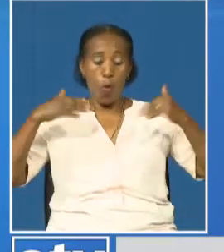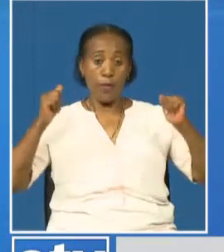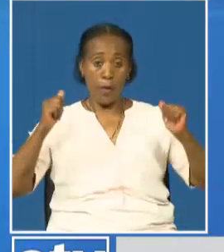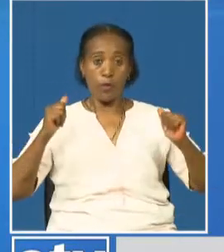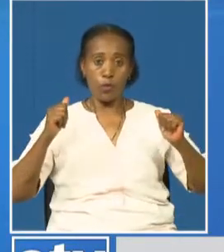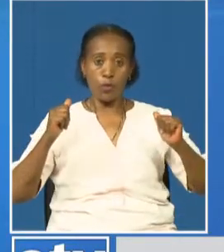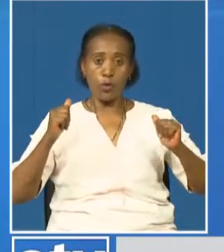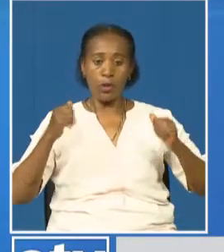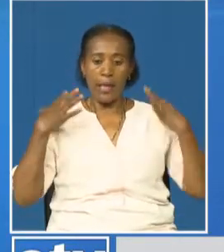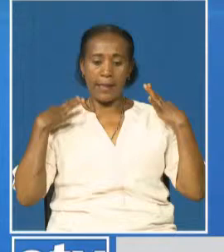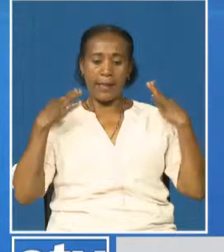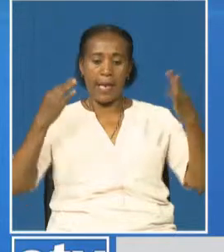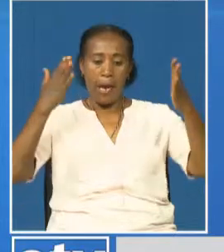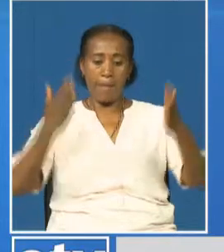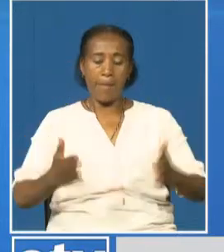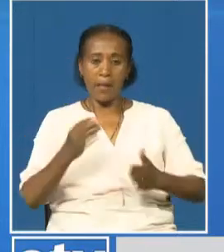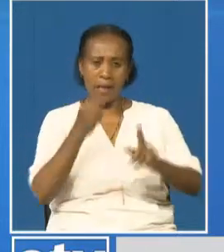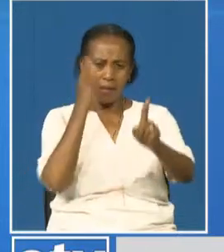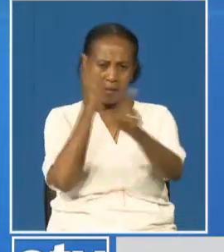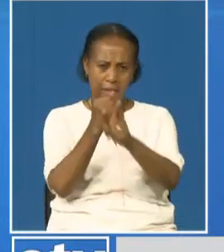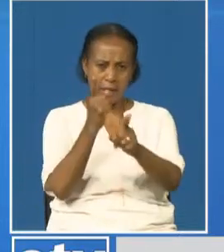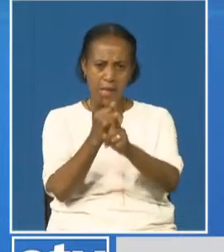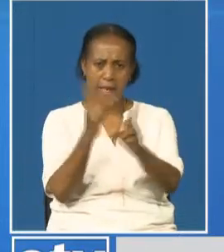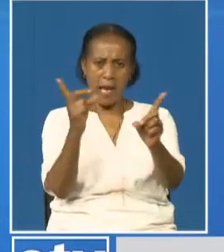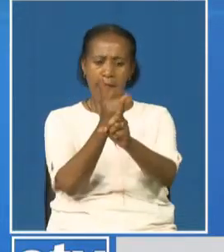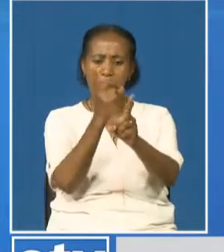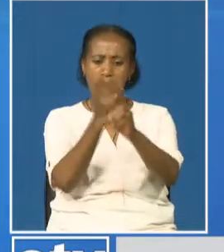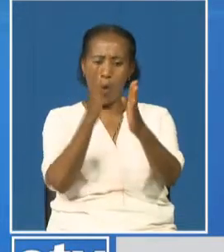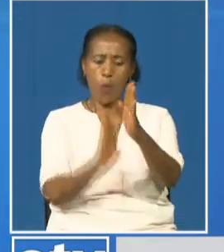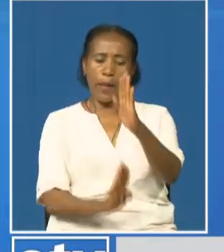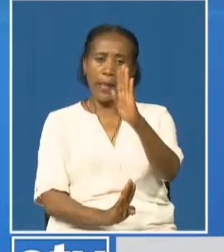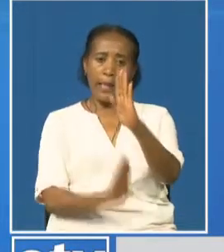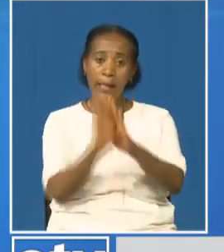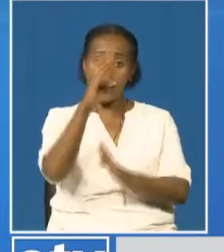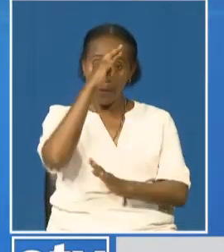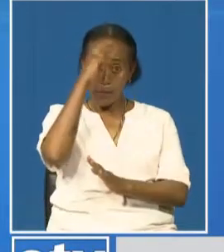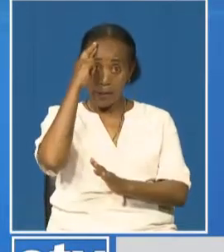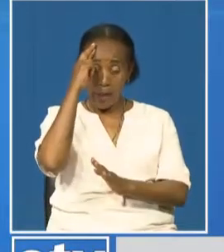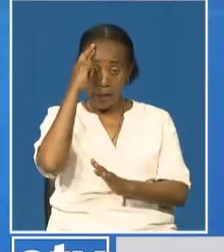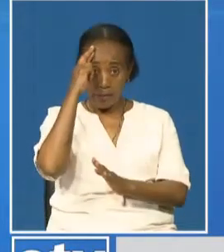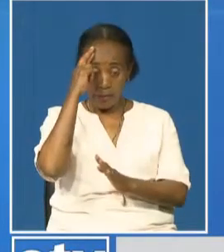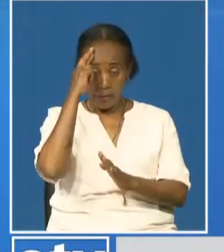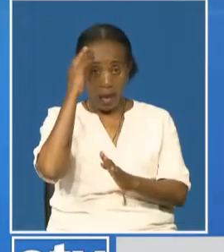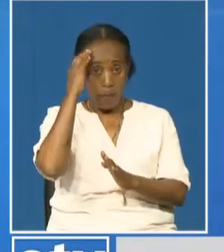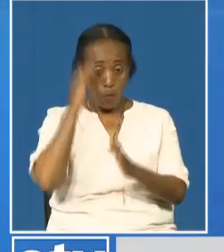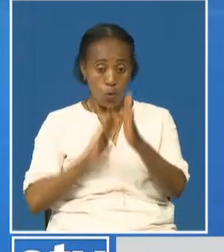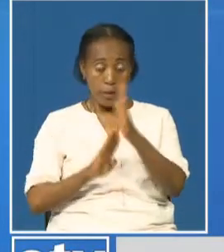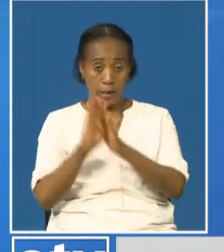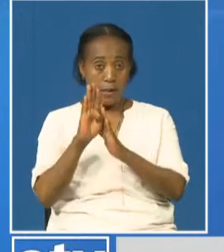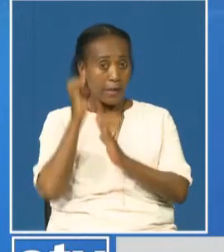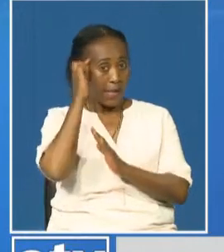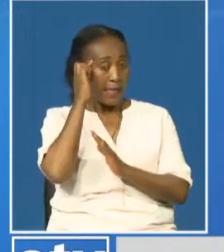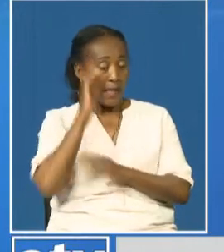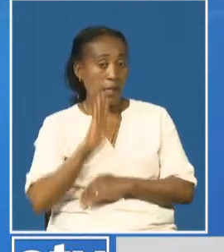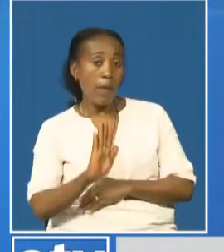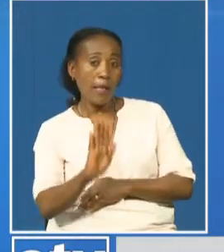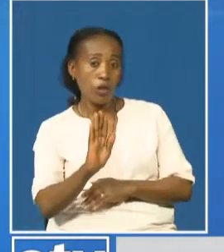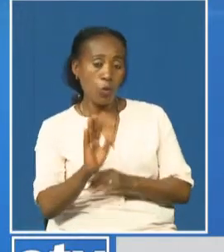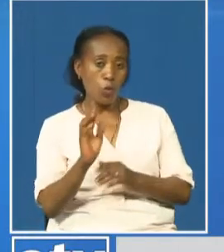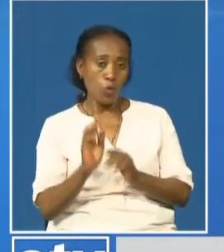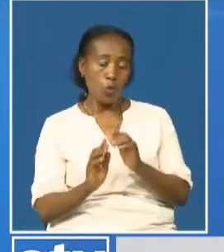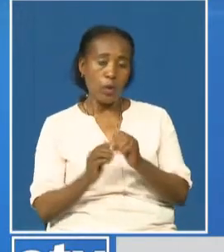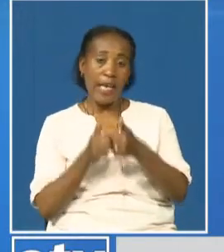በወጣቶች ጤናማ እና ትክክለኛ ተፈጥሯዊ እድገት ምክንያት ያምሮ እድገት በተለይ ያሳሰባቸው